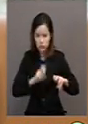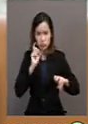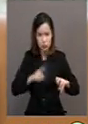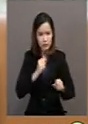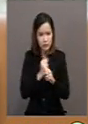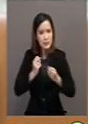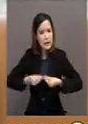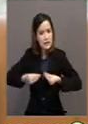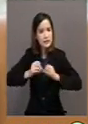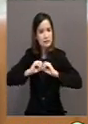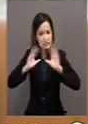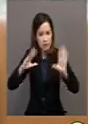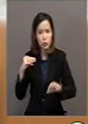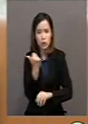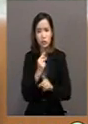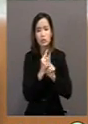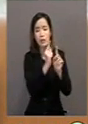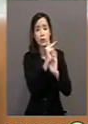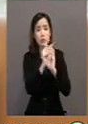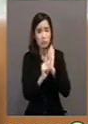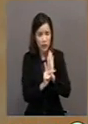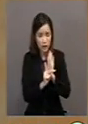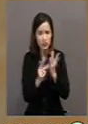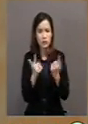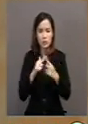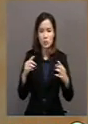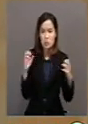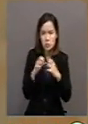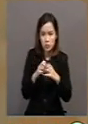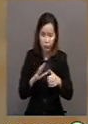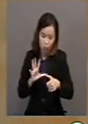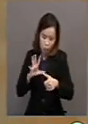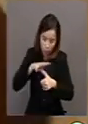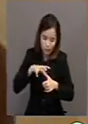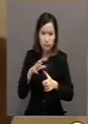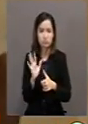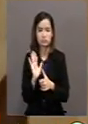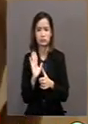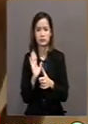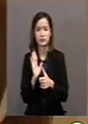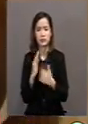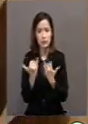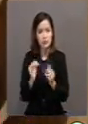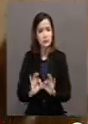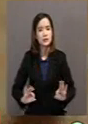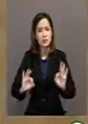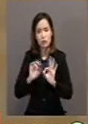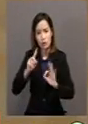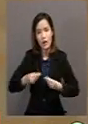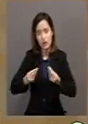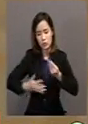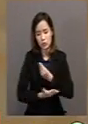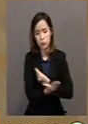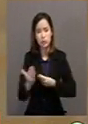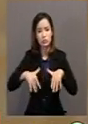เกิดข้อเท็จจริงโดยเร็วตามข้อกฎหมายต้องไม่ไปก้าวก่ายไม่ไปครอบงำและที่สำคัญต้องทำเรื่องนี้ให้สู่สายตา